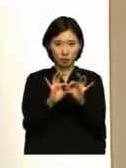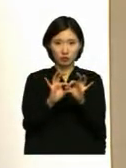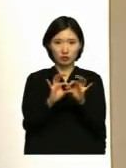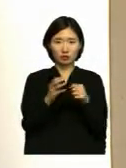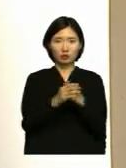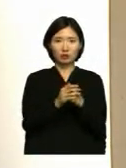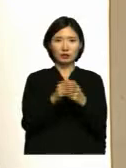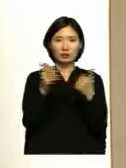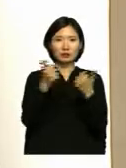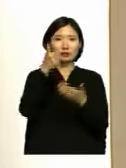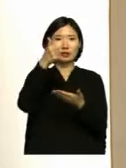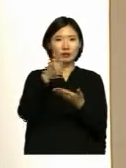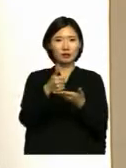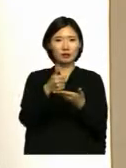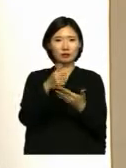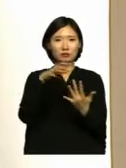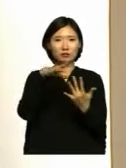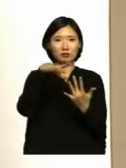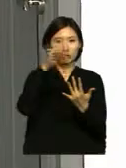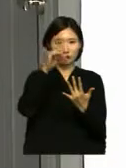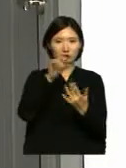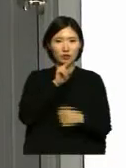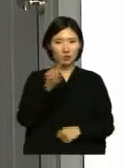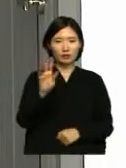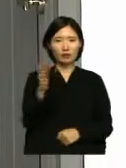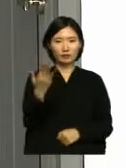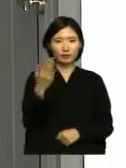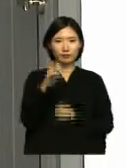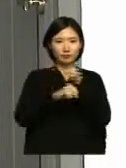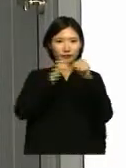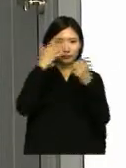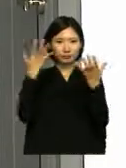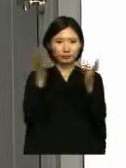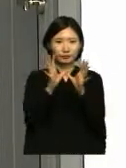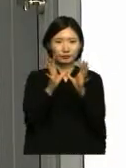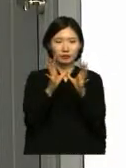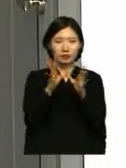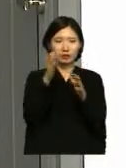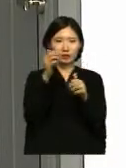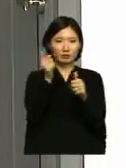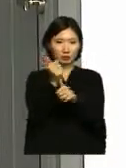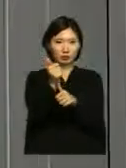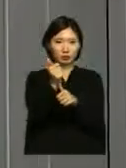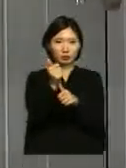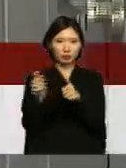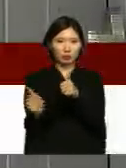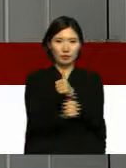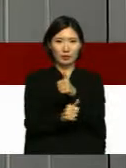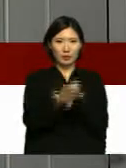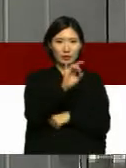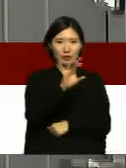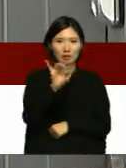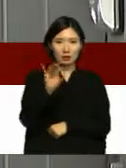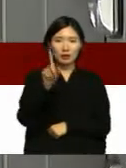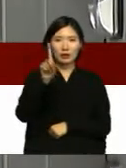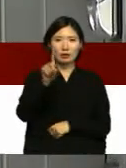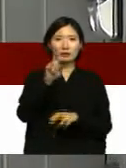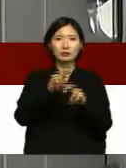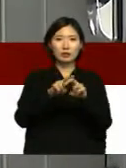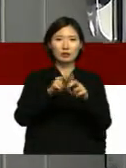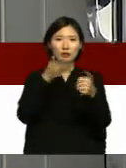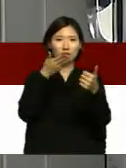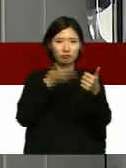통해서 의장단 선출을 해야지만. 자유한국당은 부의장과 상임위원장 각각 1석을